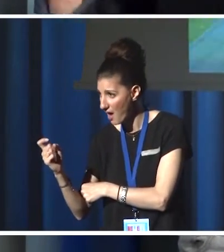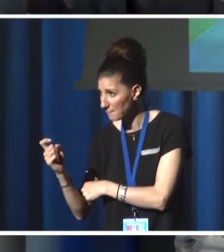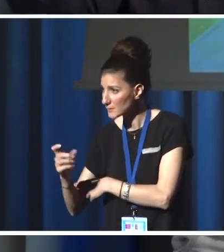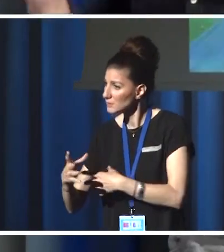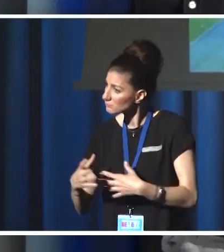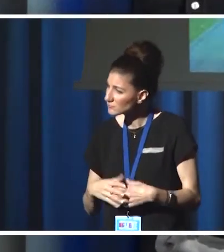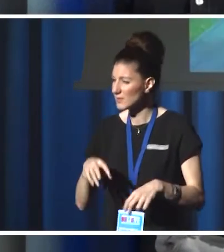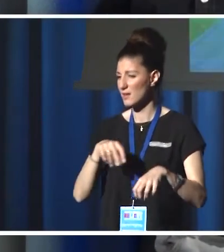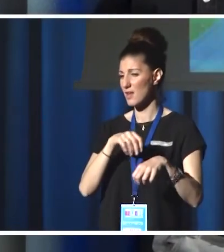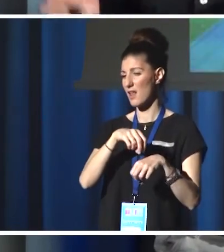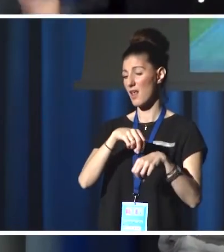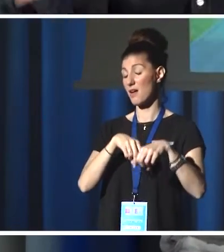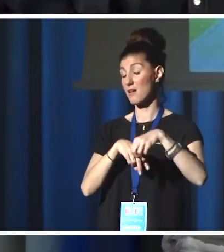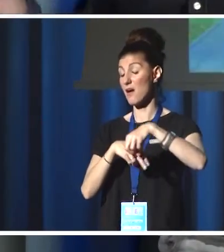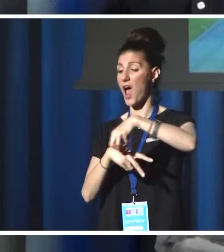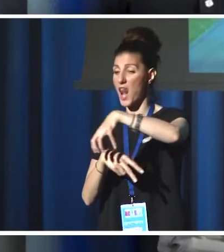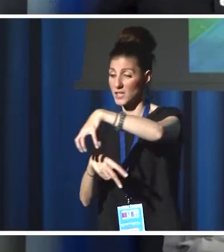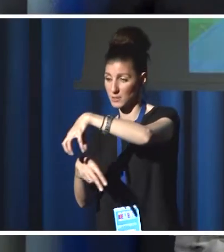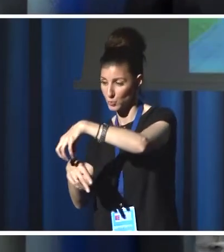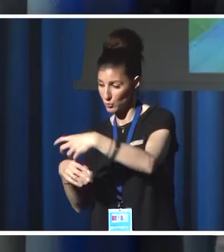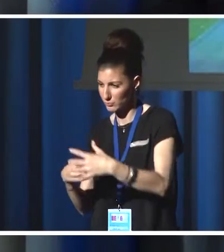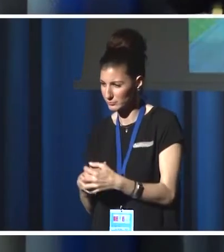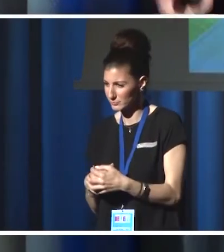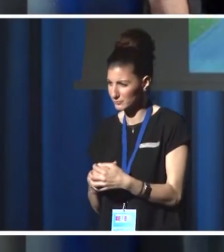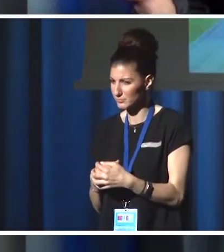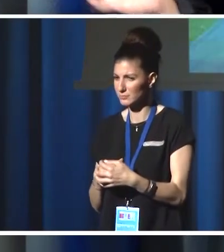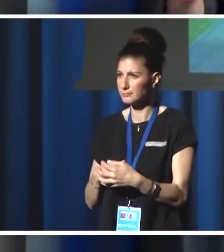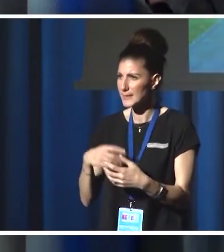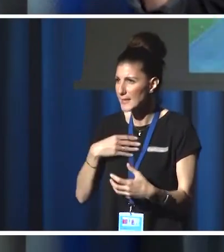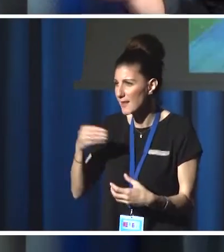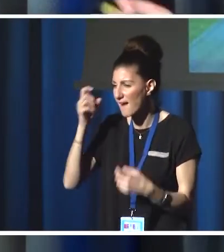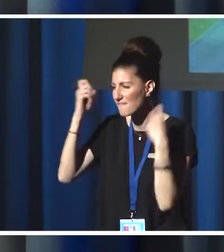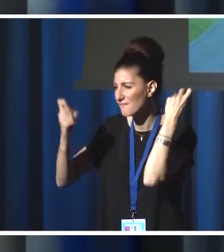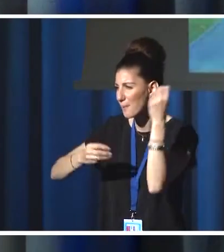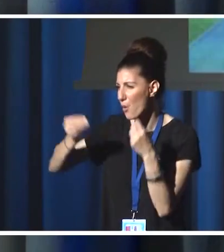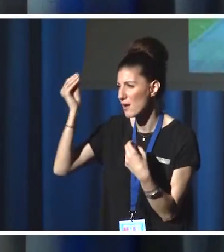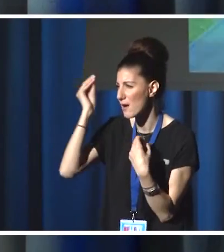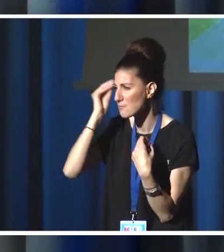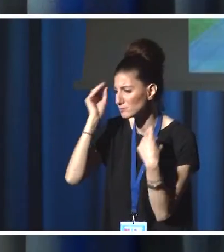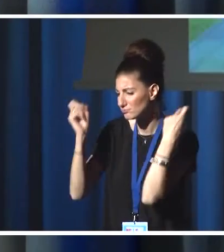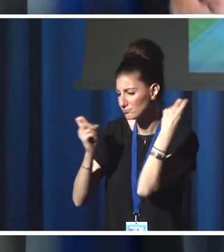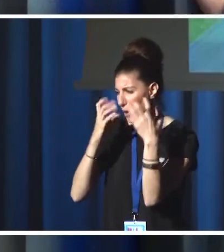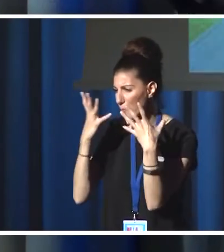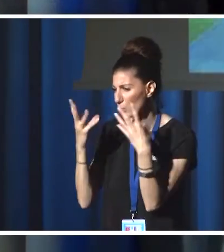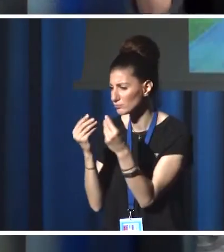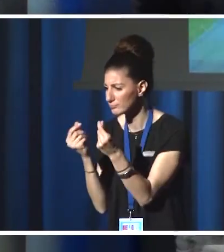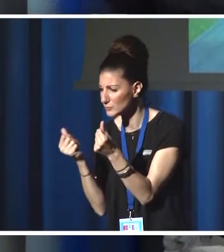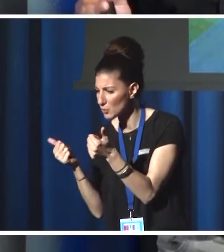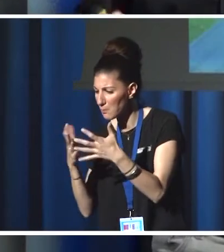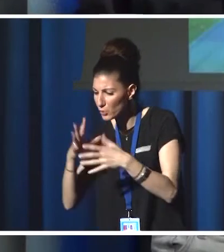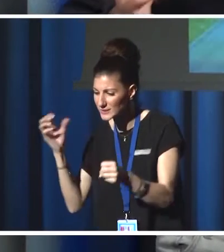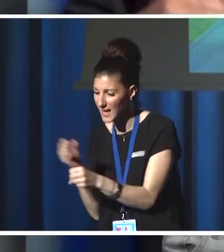δω μπορώ να το κάνω αυτοί που το κάνουν τι είναι είναι ιδιαίτεροι άνθρωποι η